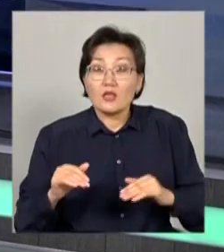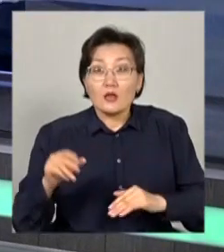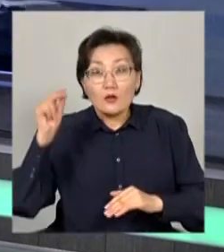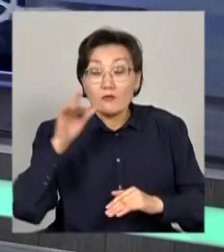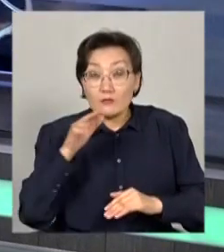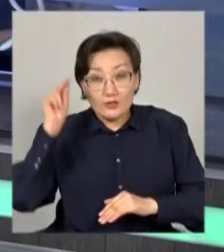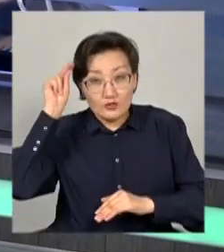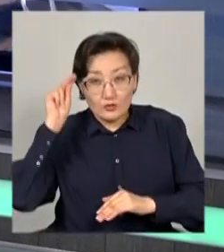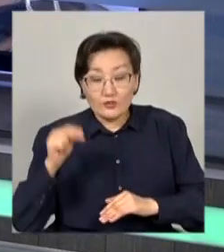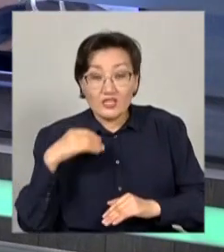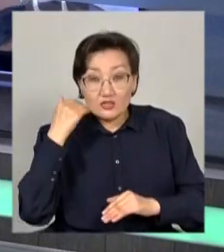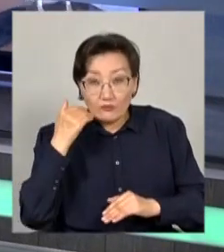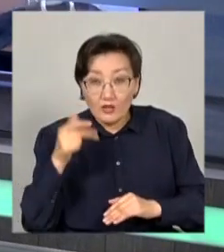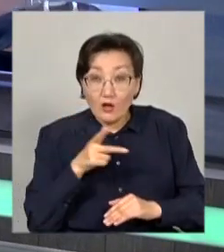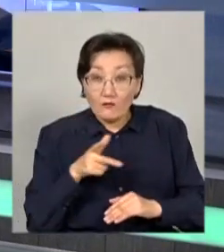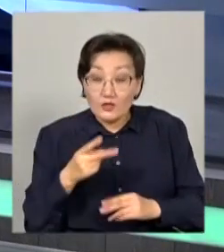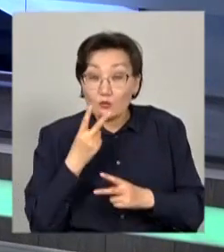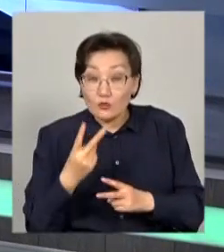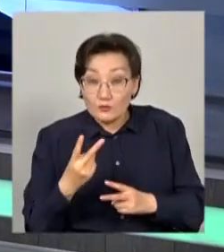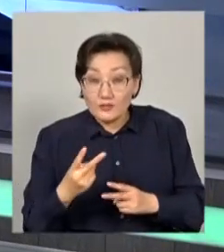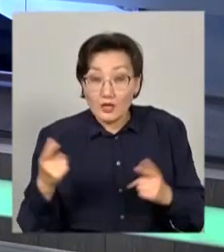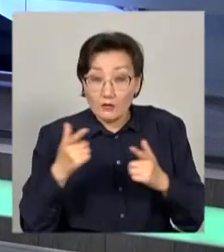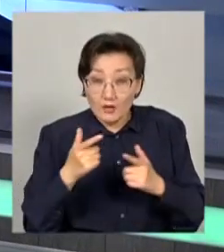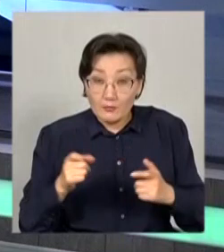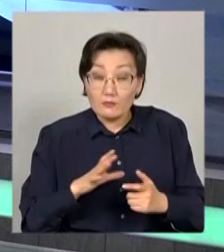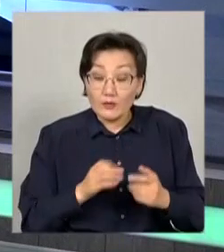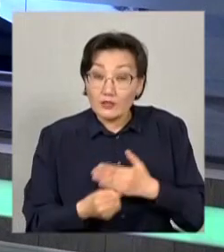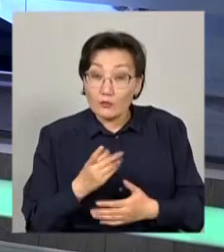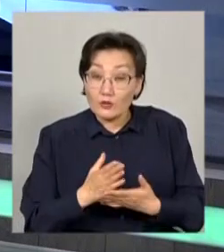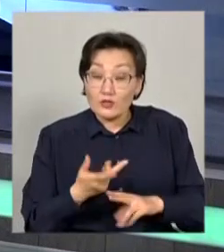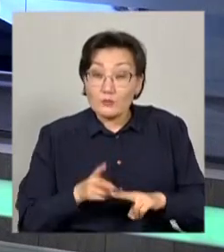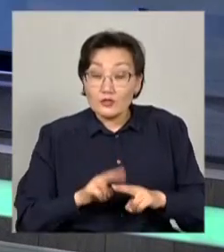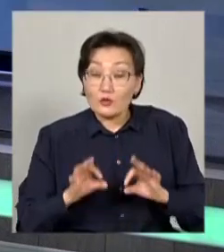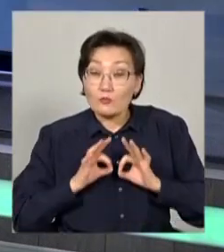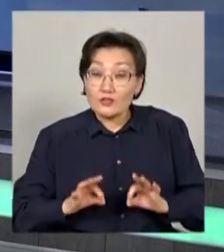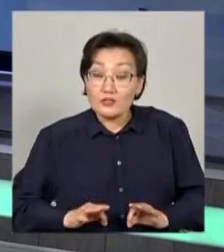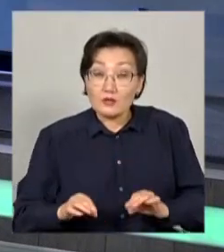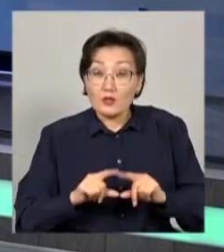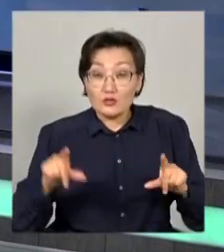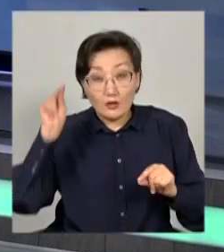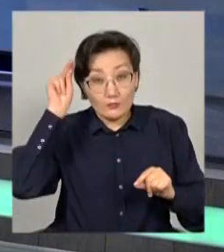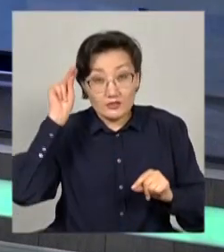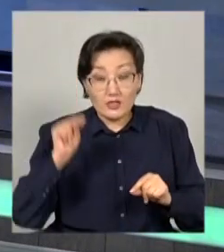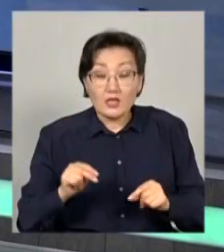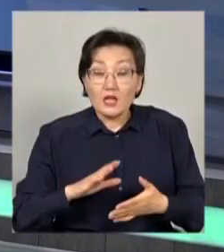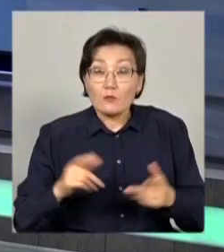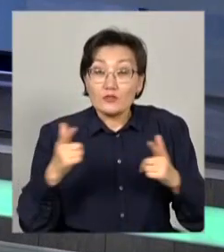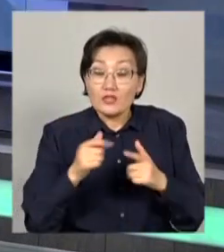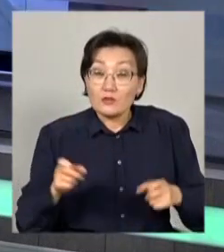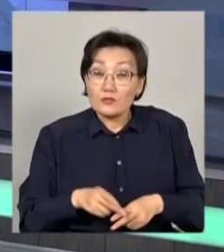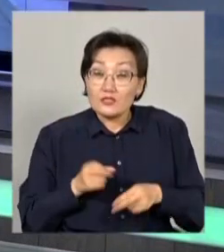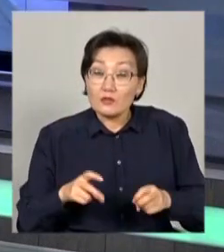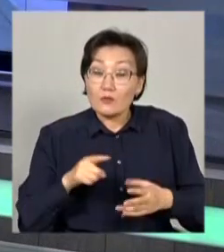үстінде порнографиялық сипаттағы видео көргені туралы мәлімет тараған еді. Осыдан кейін прокуратура білім мекемелеріндегі ақпараттық